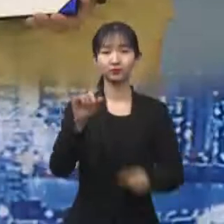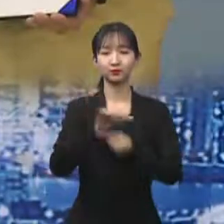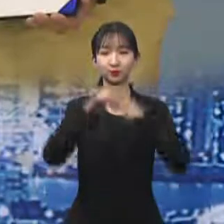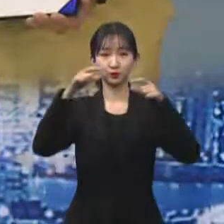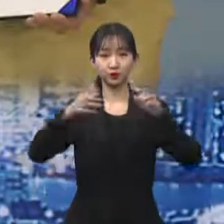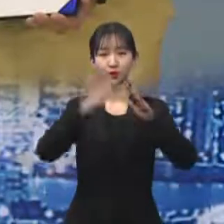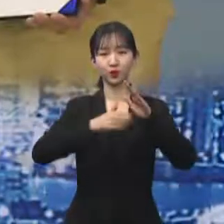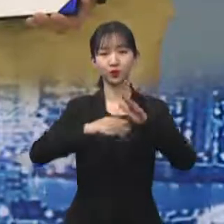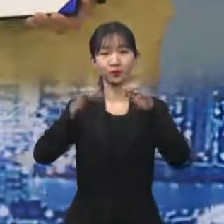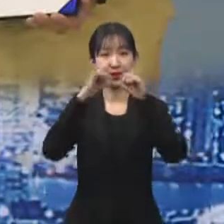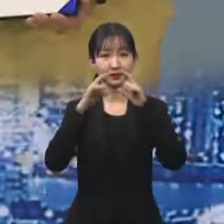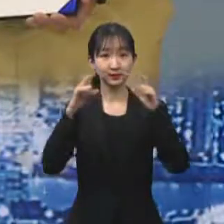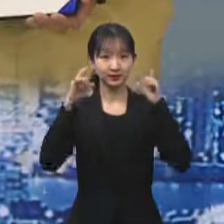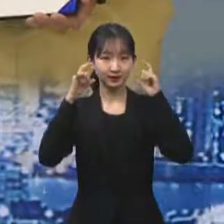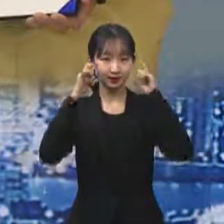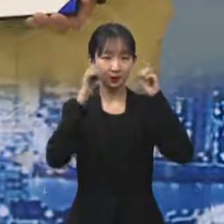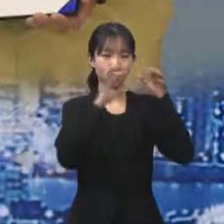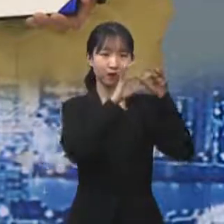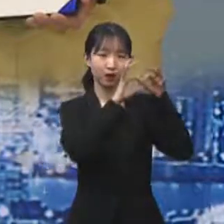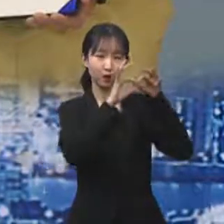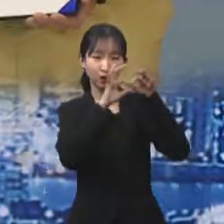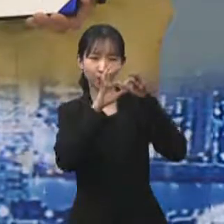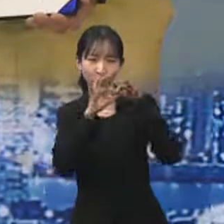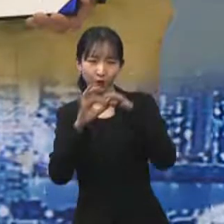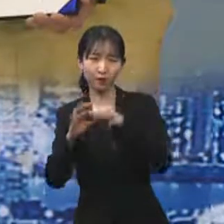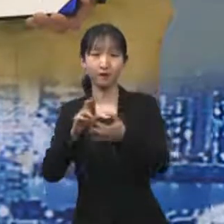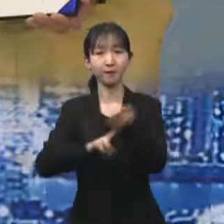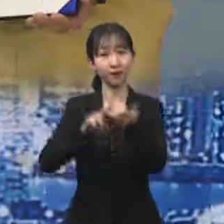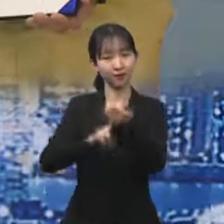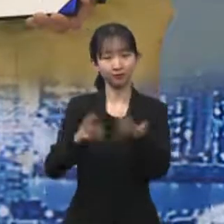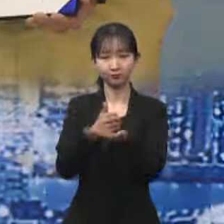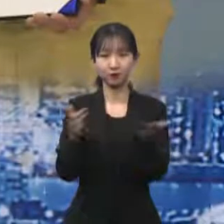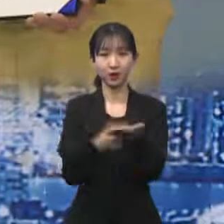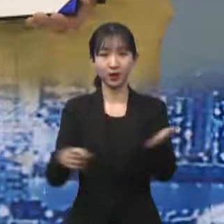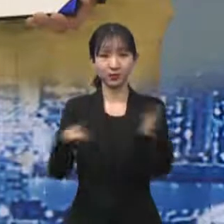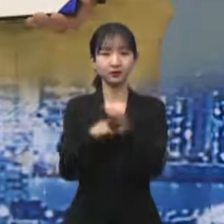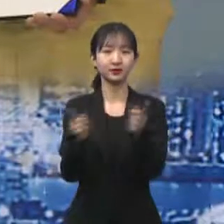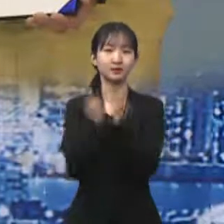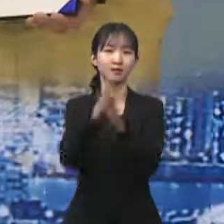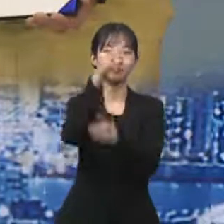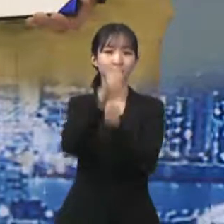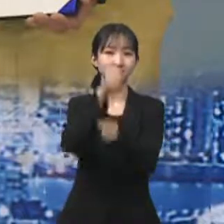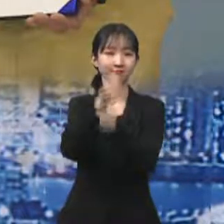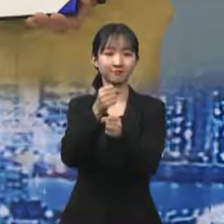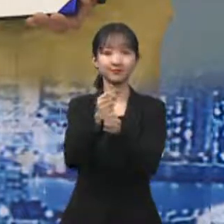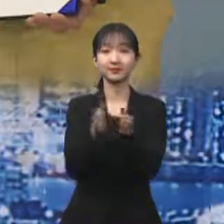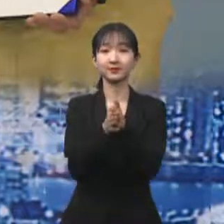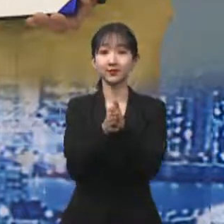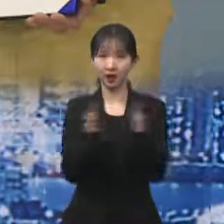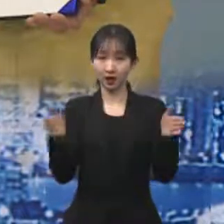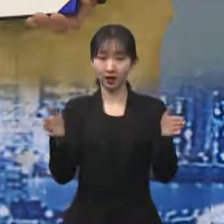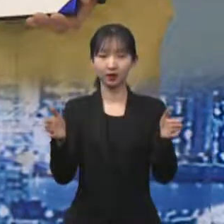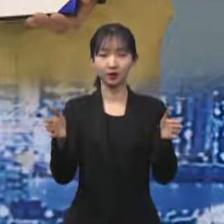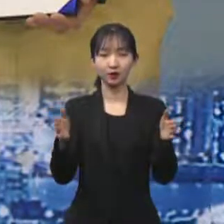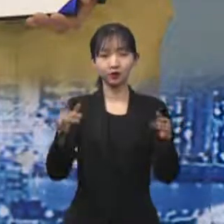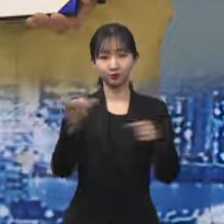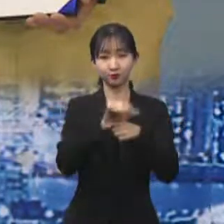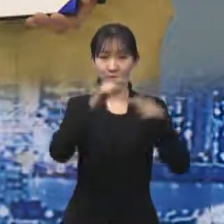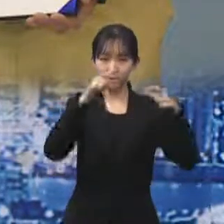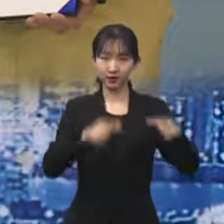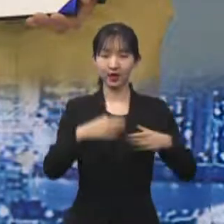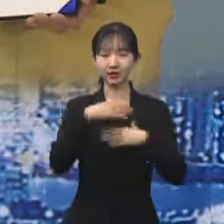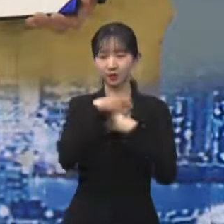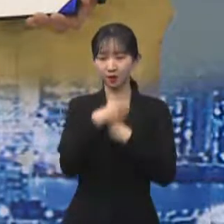연수구가 공공 마스크의 장기적인 수급 안정을 위해 직접 마스크 제작에 나서기로 했습니다. 구는 이를 통해 안정적인